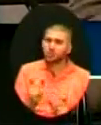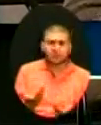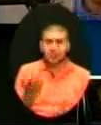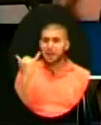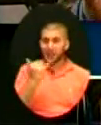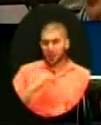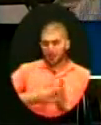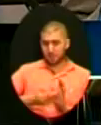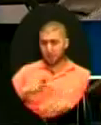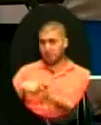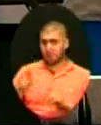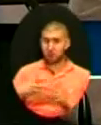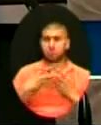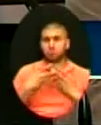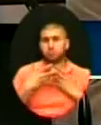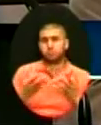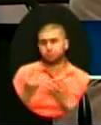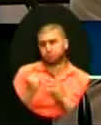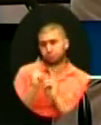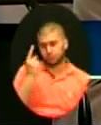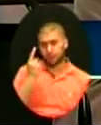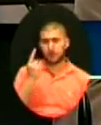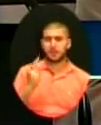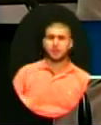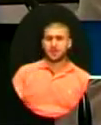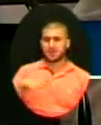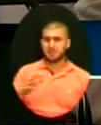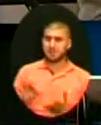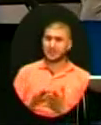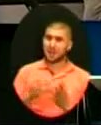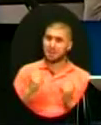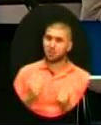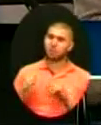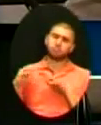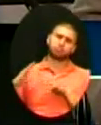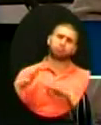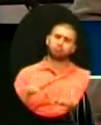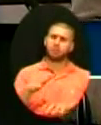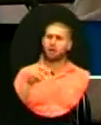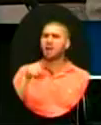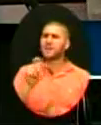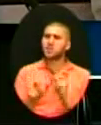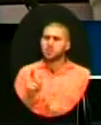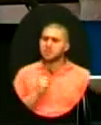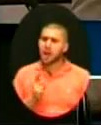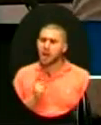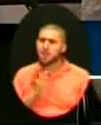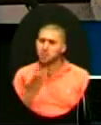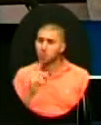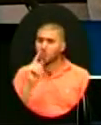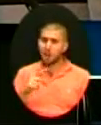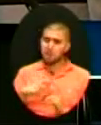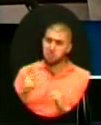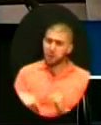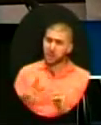בדרך כלל כשחותמים על פרויקט בהיקף כזה, המשעה במשרד הביטחון מעמוסה באלפי אנשים שמחכים, אולי פרויקט